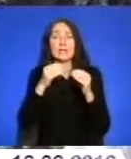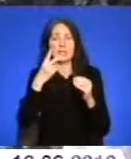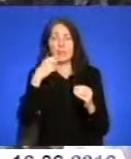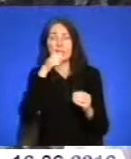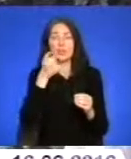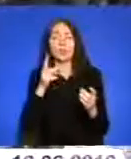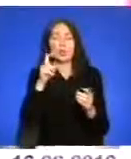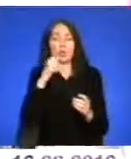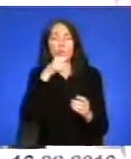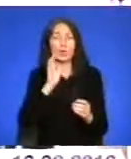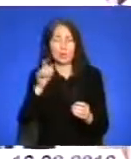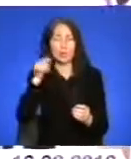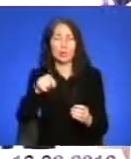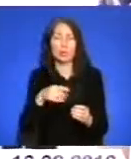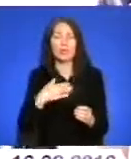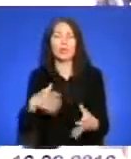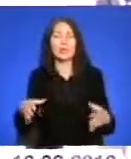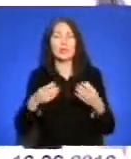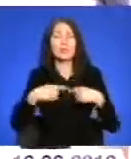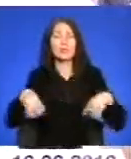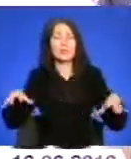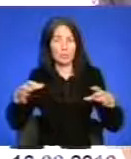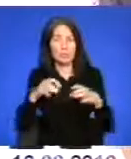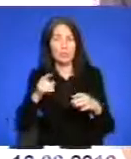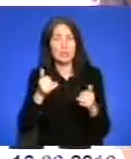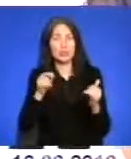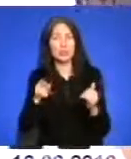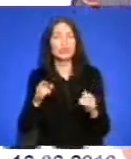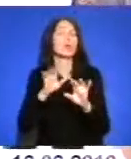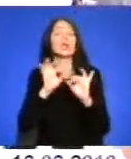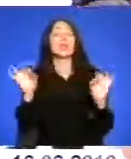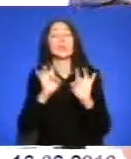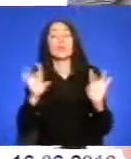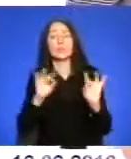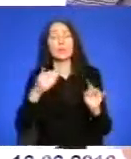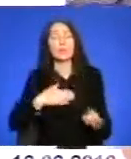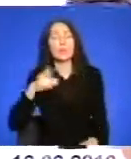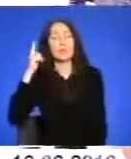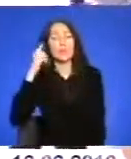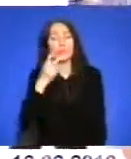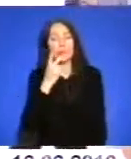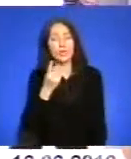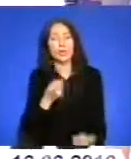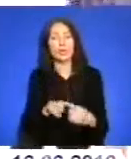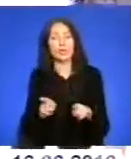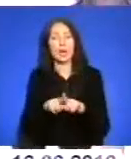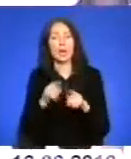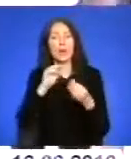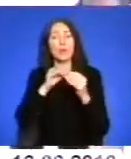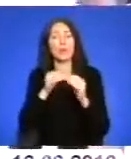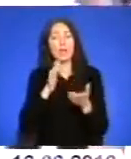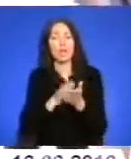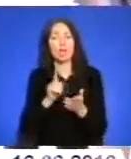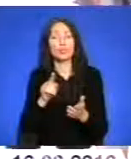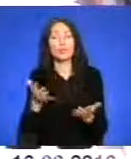там воювати? Ми зібралися для того, по-перше, інформативно, щоб про нас почули і побачили, що така проблема є, тому